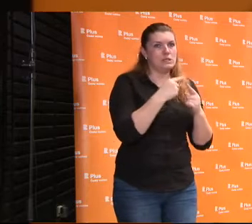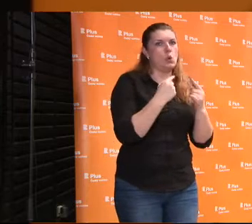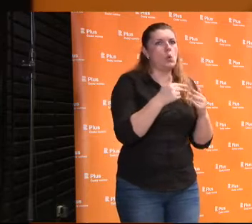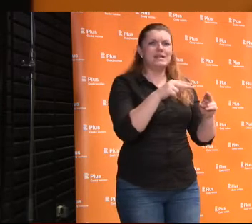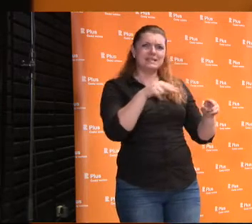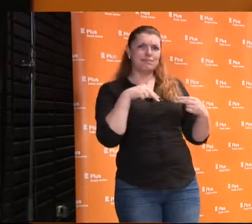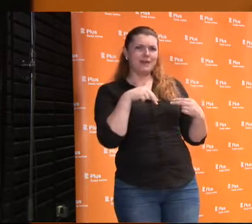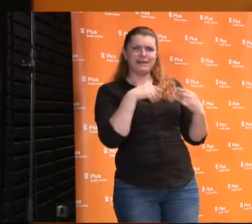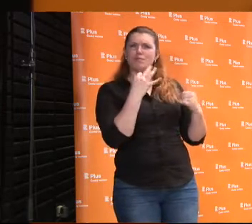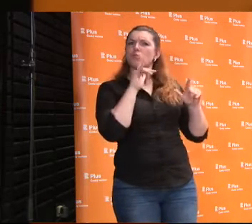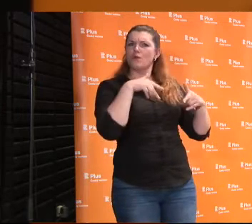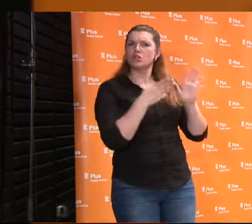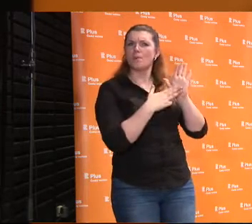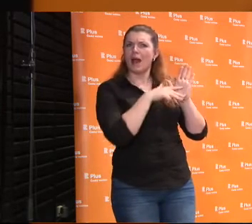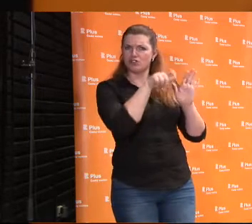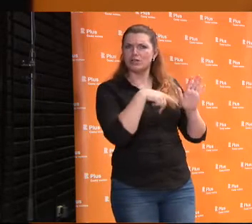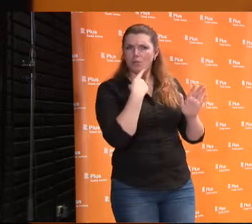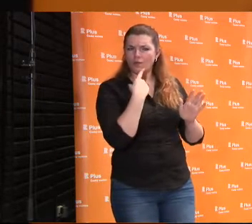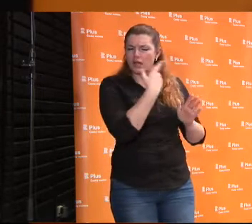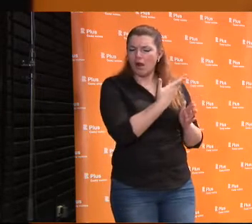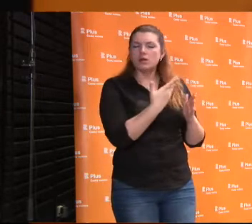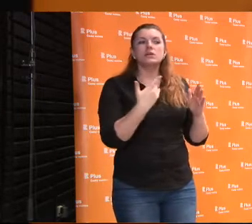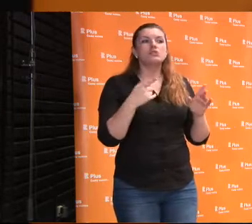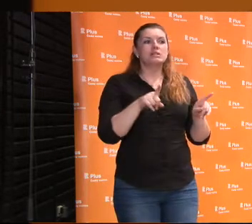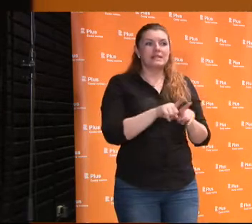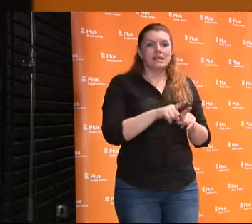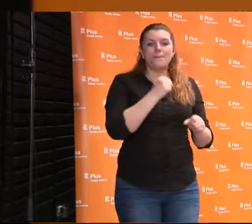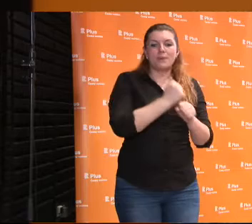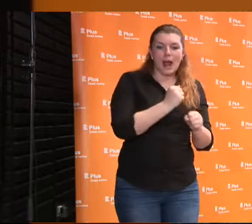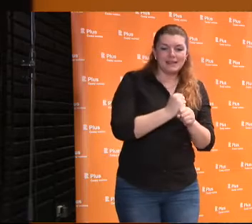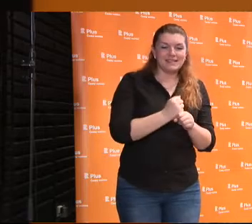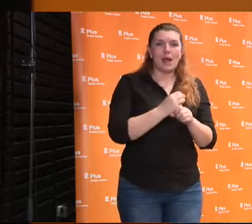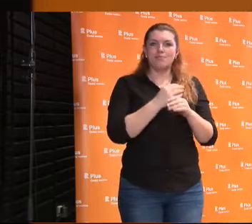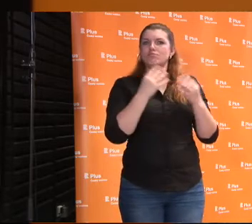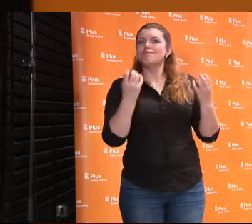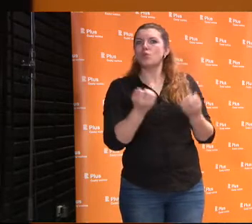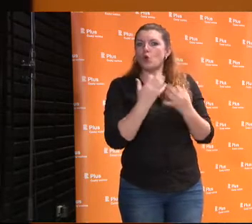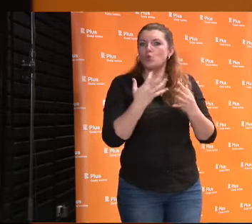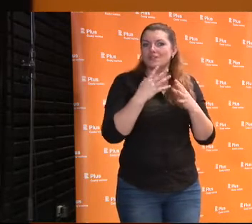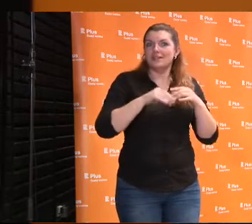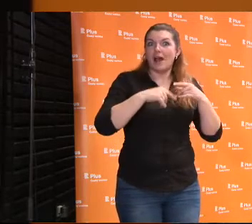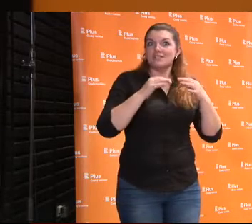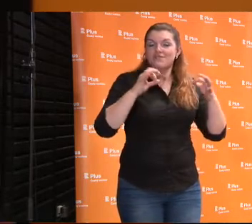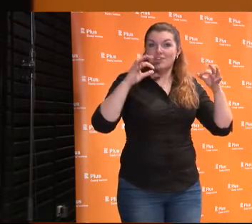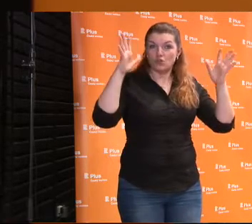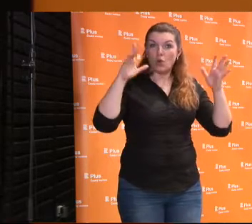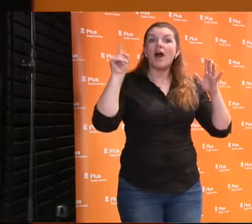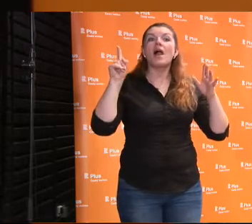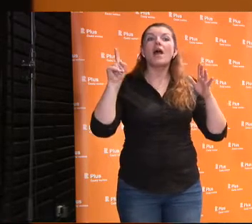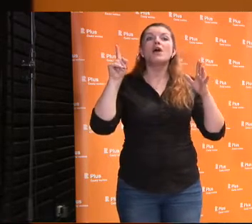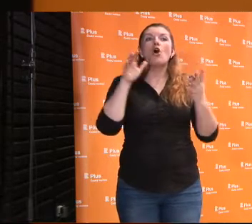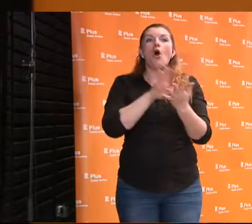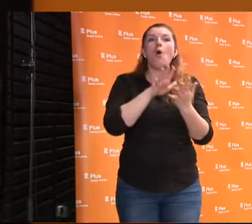Maříka. Tak, jak se zvyšuje produktivita práce, tak se snižuje celkový objem práce